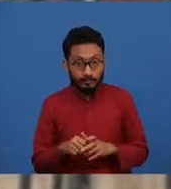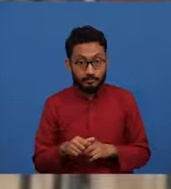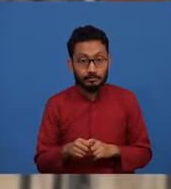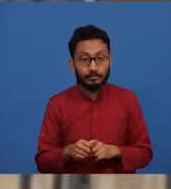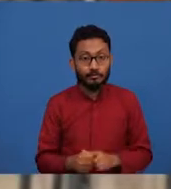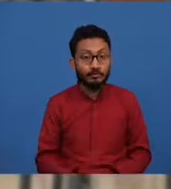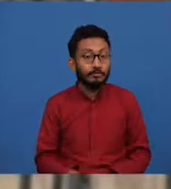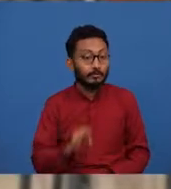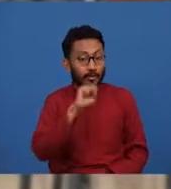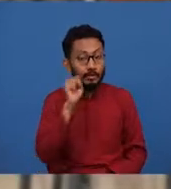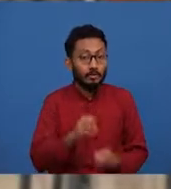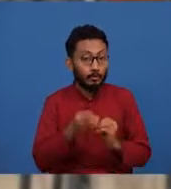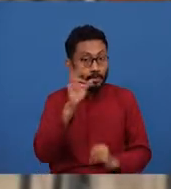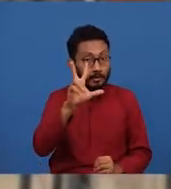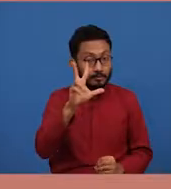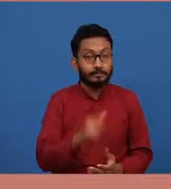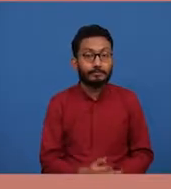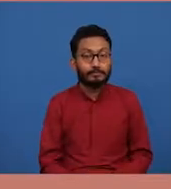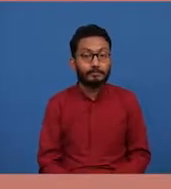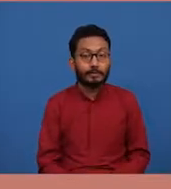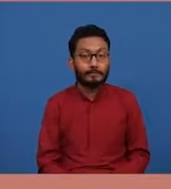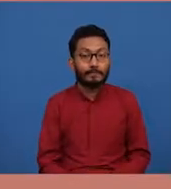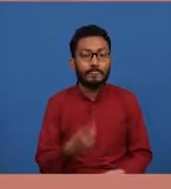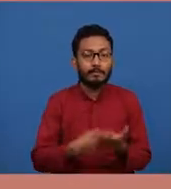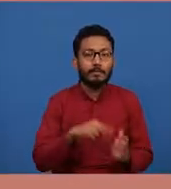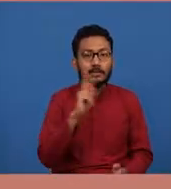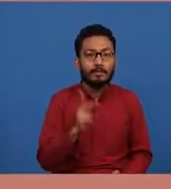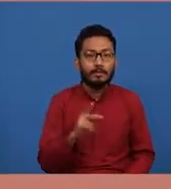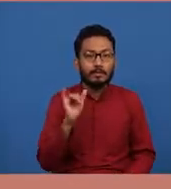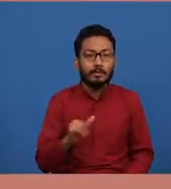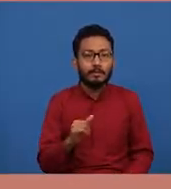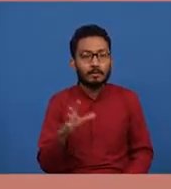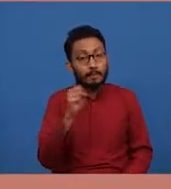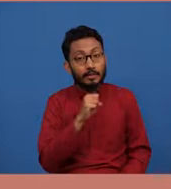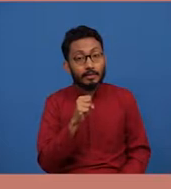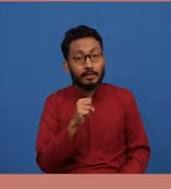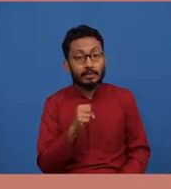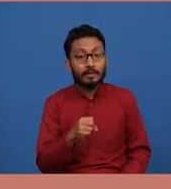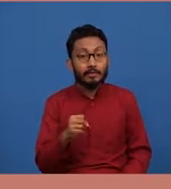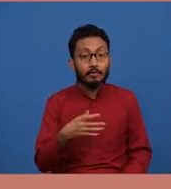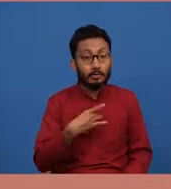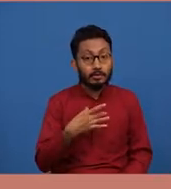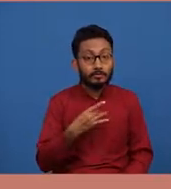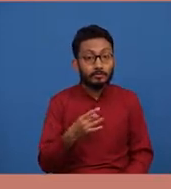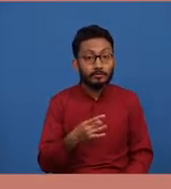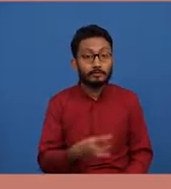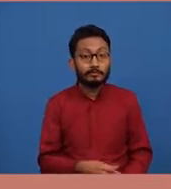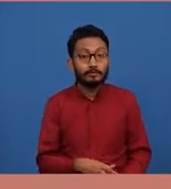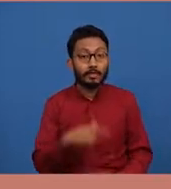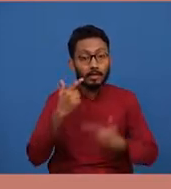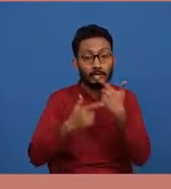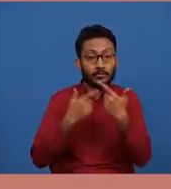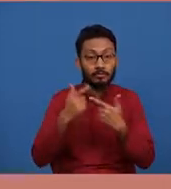Soalan yang ketiga. Apakah yang menarik minat pelancong untuk datang ke pulau